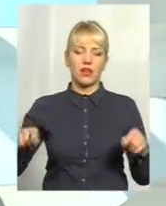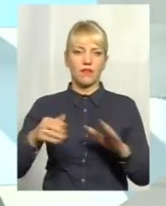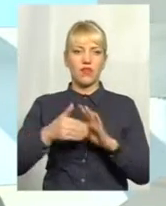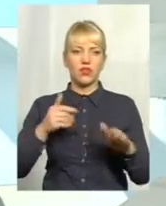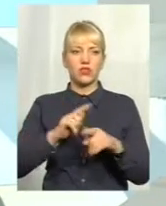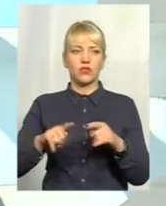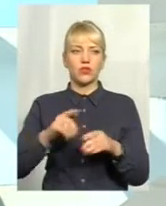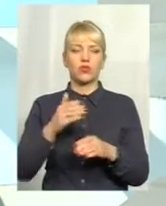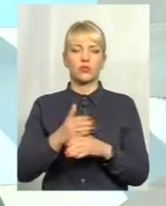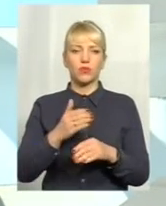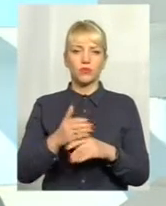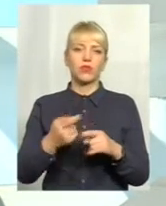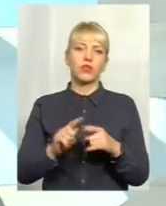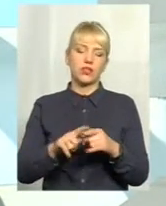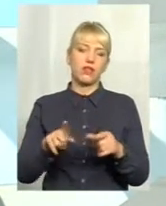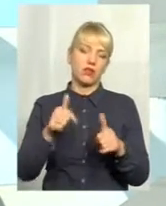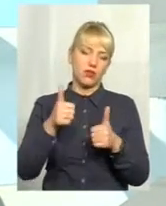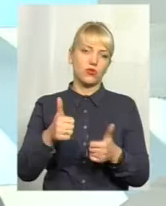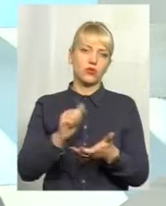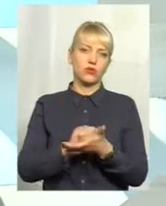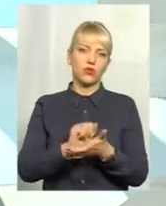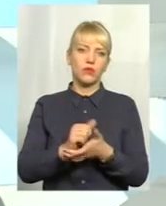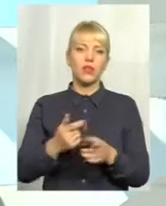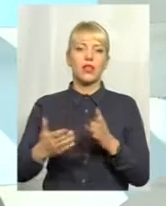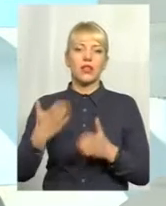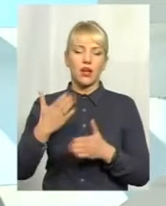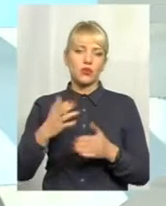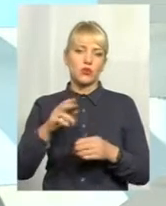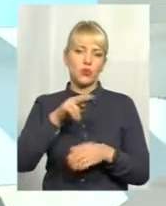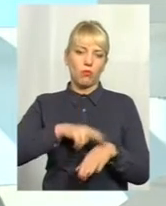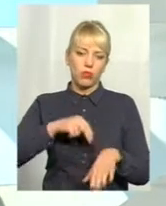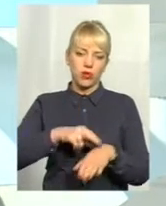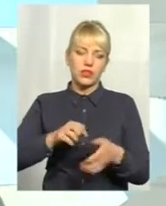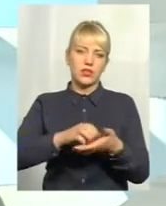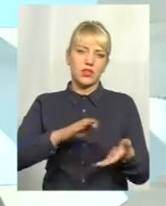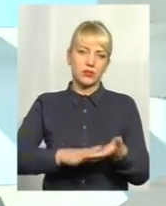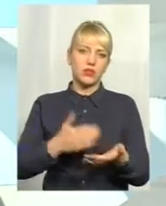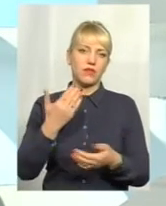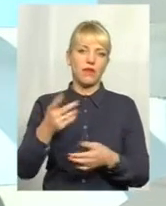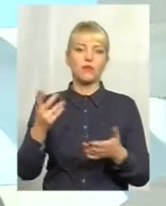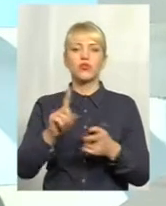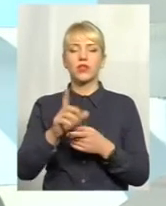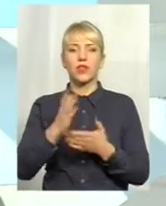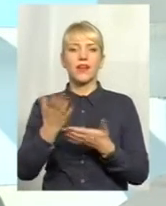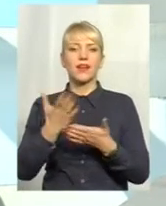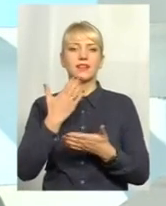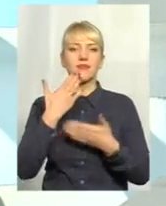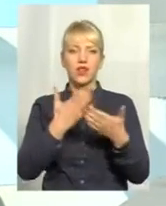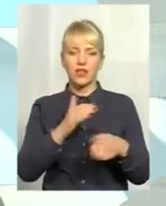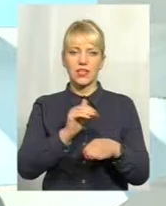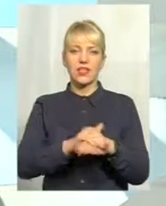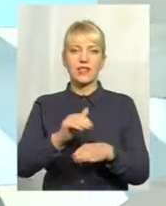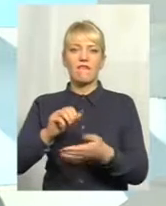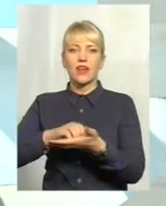документ. Буде якийсь документ з управління патрульної поліції про те, що такий факт мав місце, зафіксований, є якесь звернення зафіксоване, також